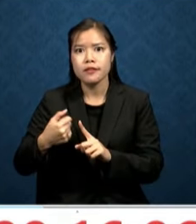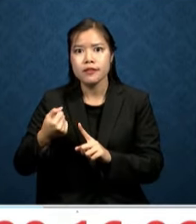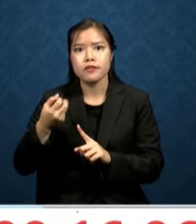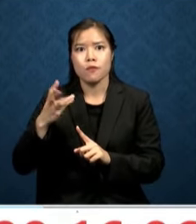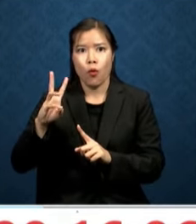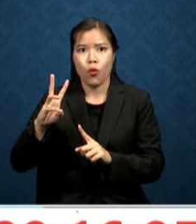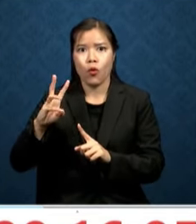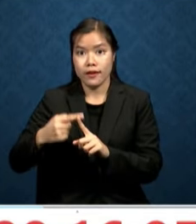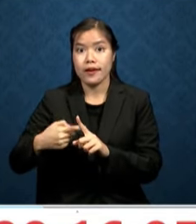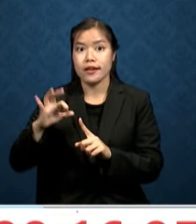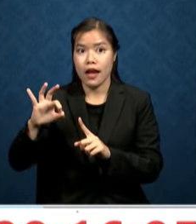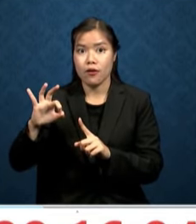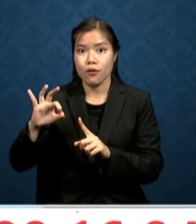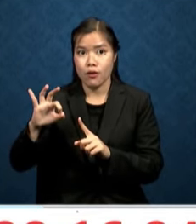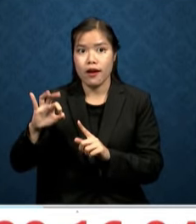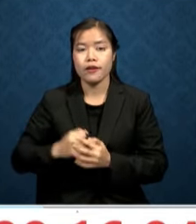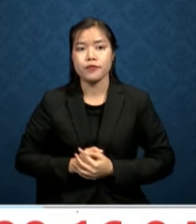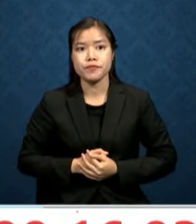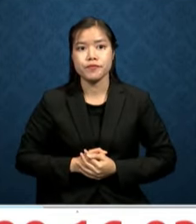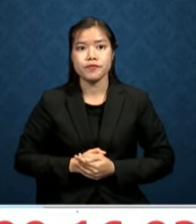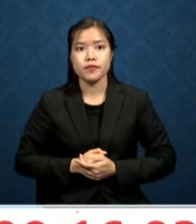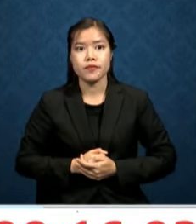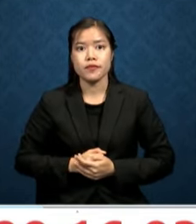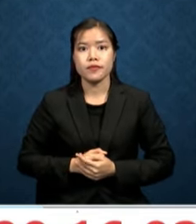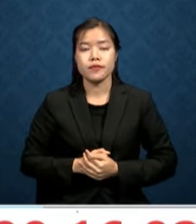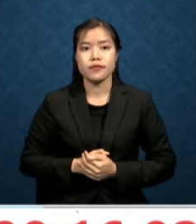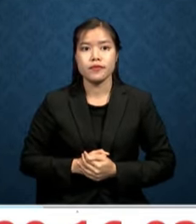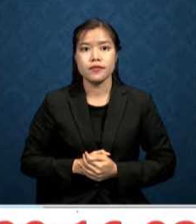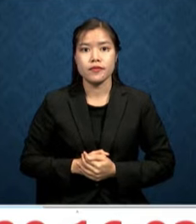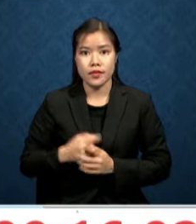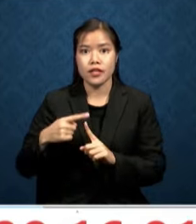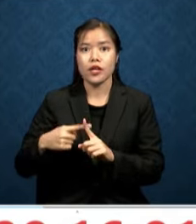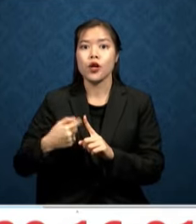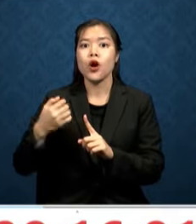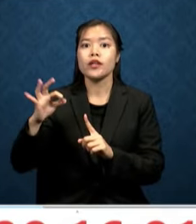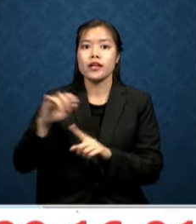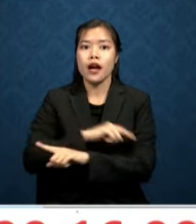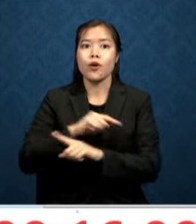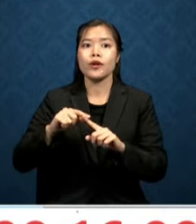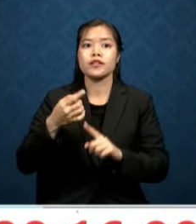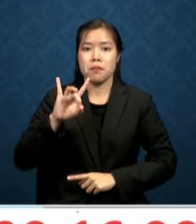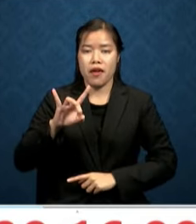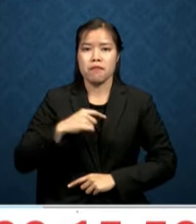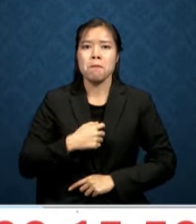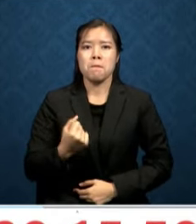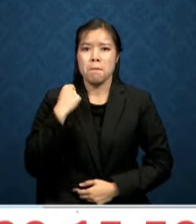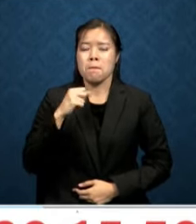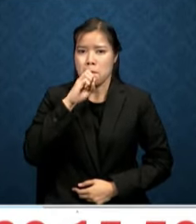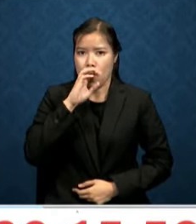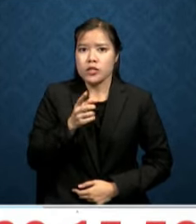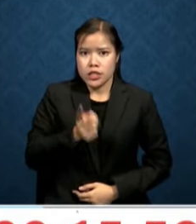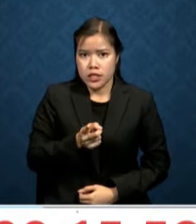นะครับ18กันยายนท่านพูดว่ายืนยันครับชัดเจนครับนี่คือความแน่วแน่ที่ท่านได้มอบ